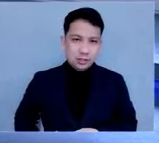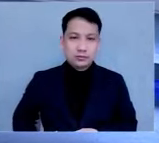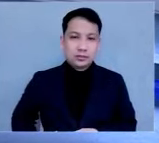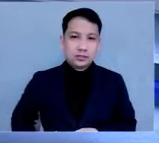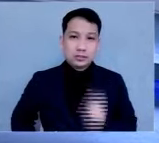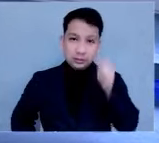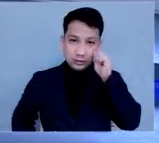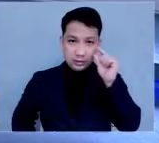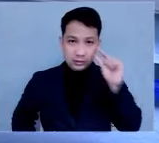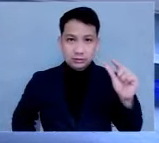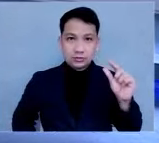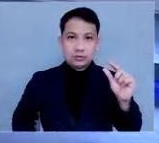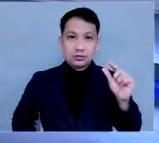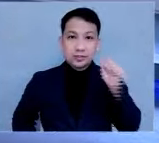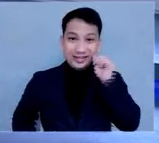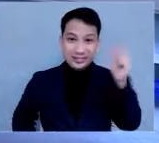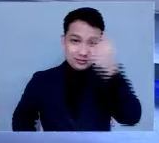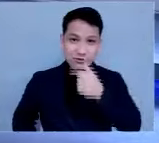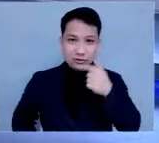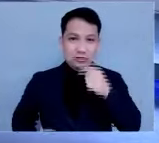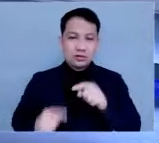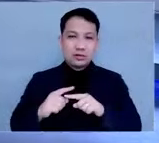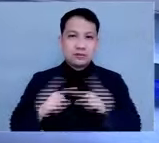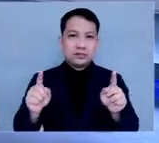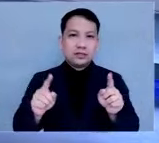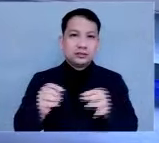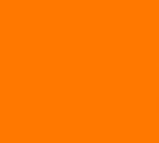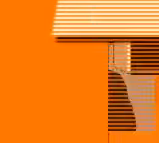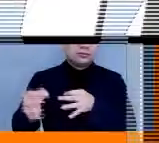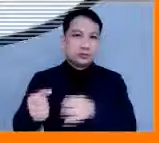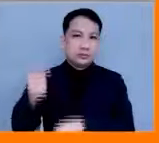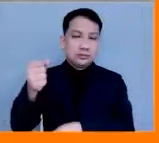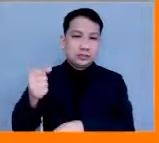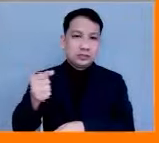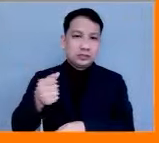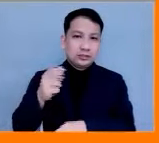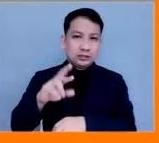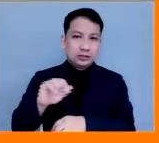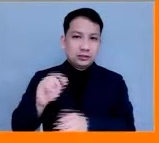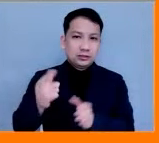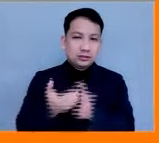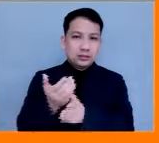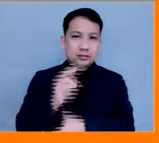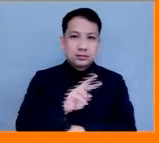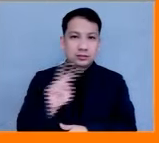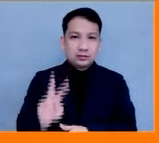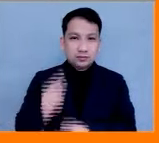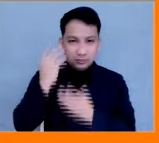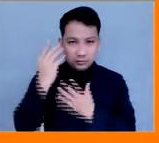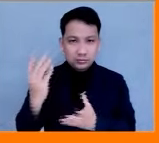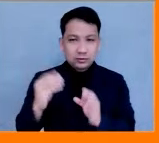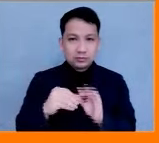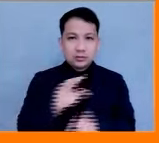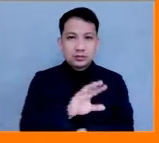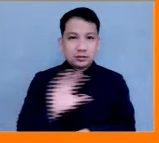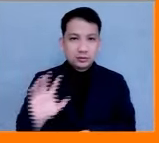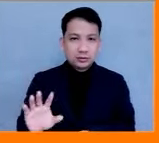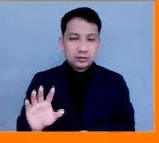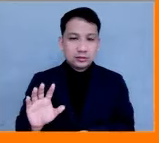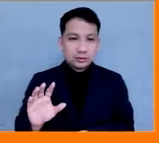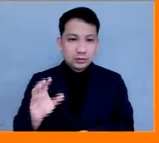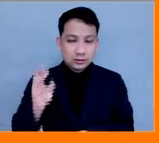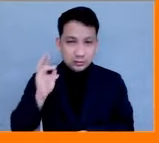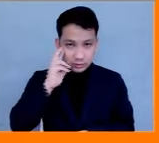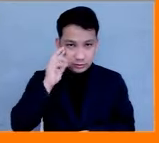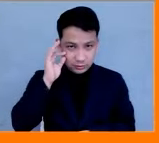kanya sa Valenzuela Regional Trial Court kanina. Live mula sa Valenzuela City, nasa frontline ng balitang yan, si